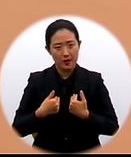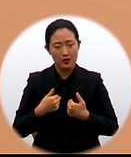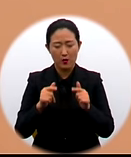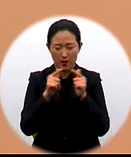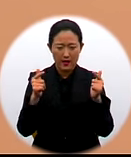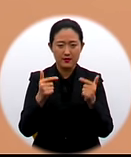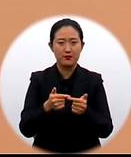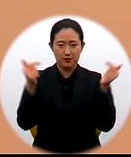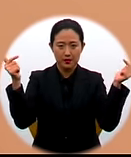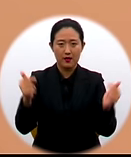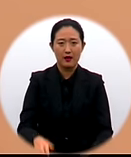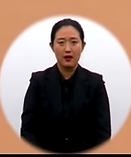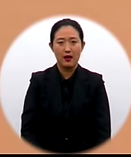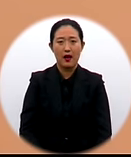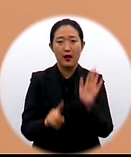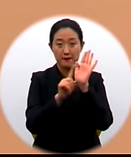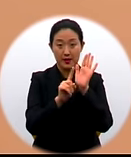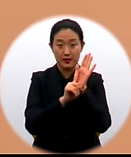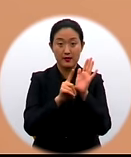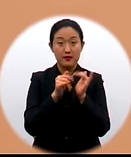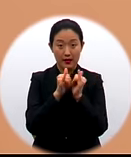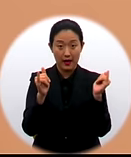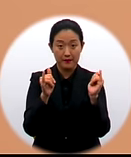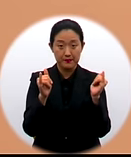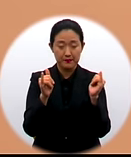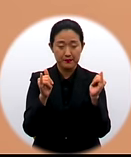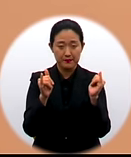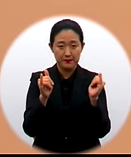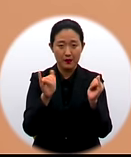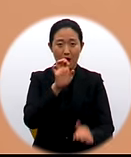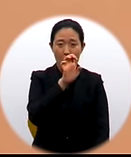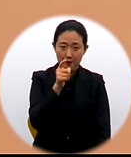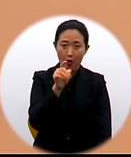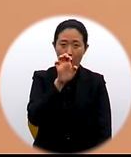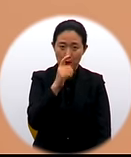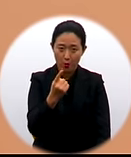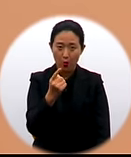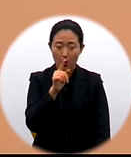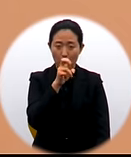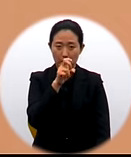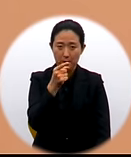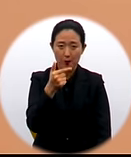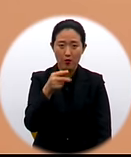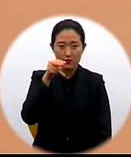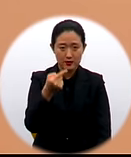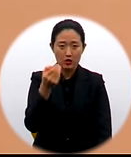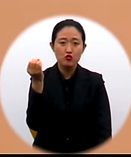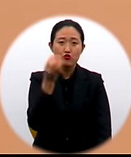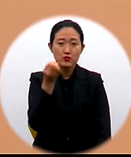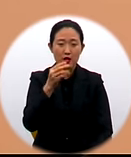일자리들이 굉장히 지속적으로 증가하고 있는데요. 특히 마케팅 같은 직무 중에서도 퍼포먼스 마케팅이라는 숫자를